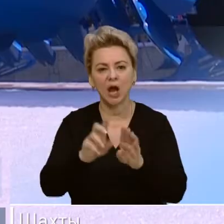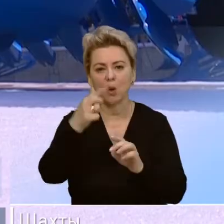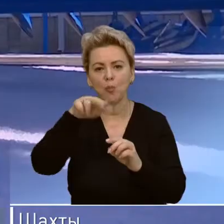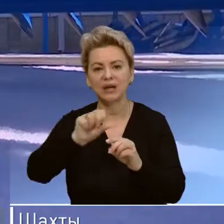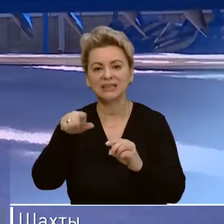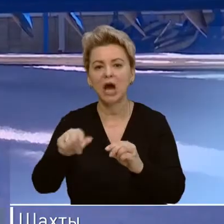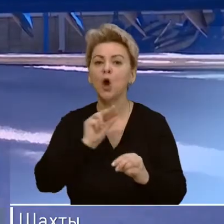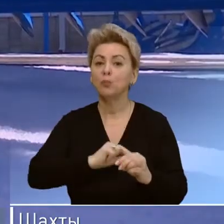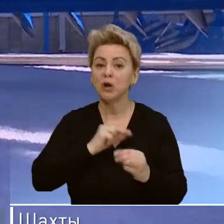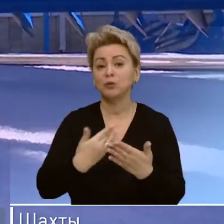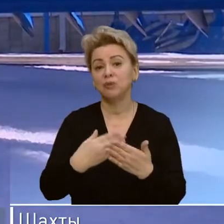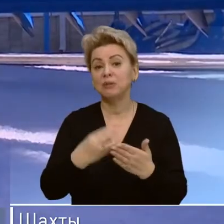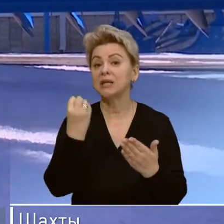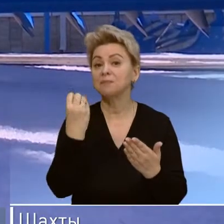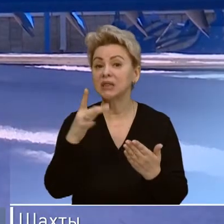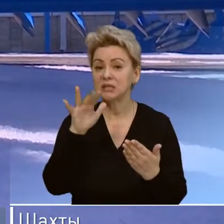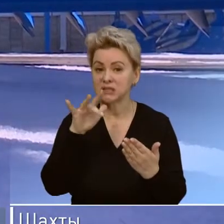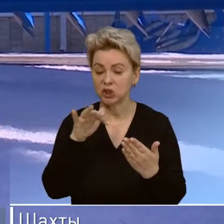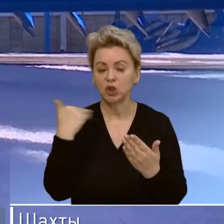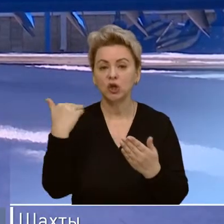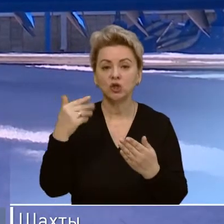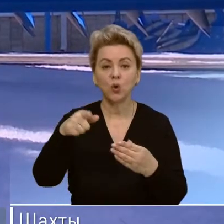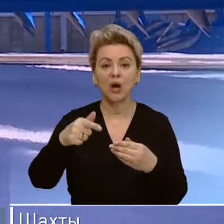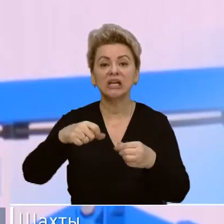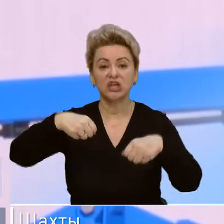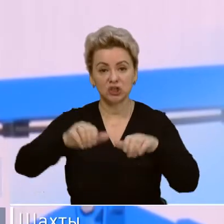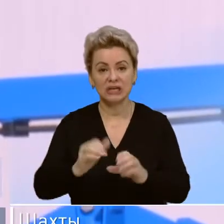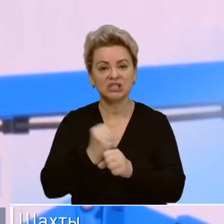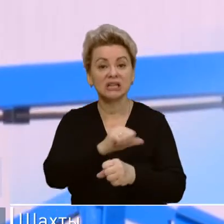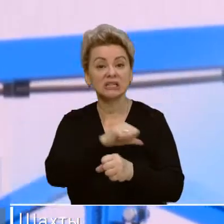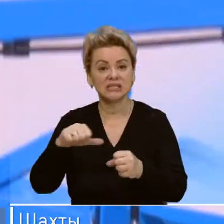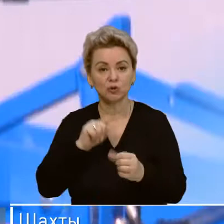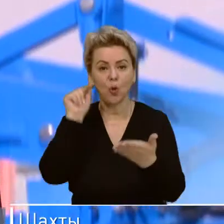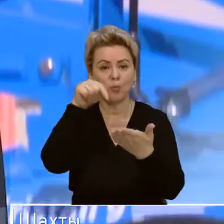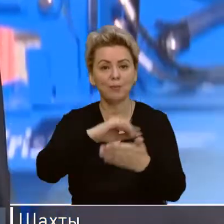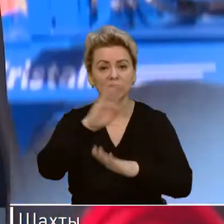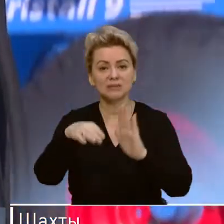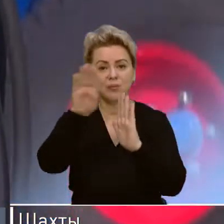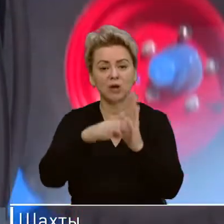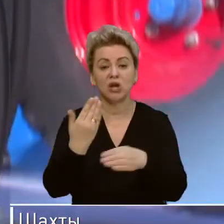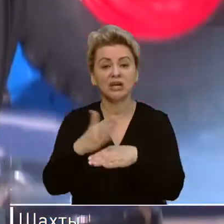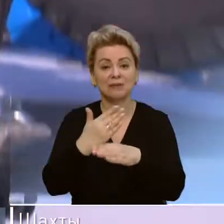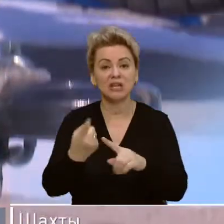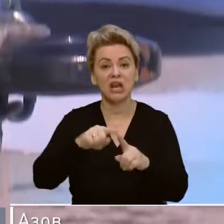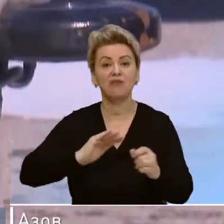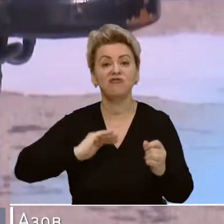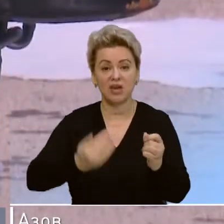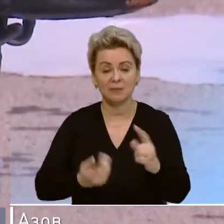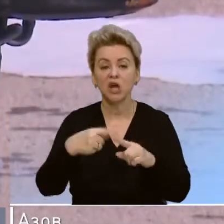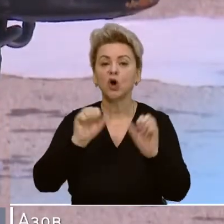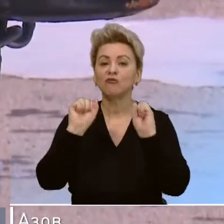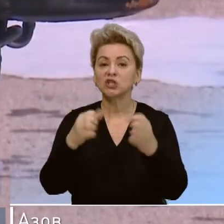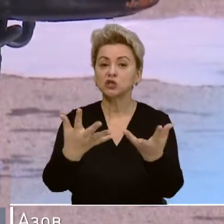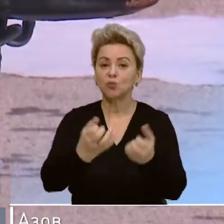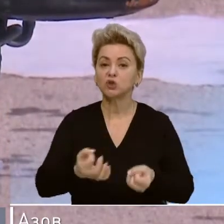без сомнений проработает минимум 15 лет. Ее решили производить самостоятельно, чтобы попасть под программу кредитования для фермеров. Это